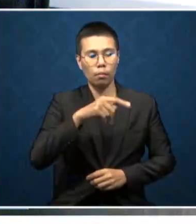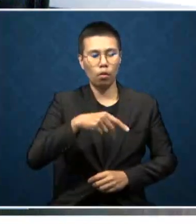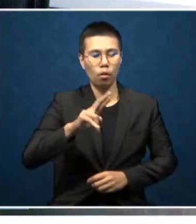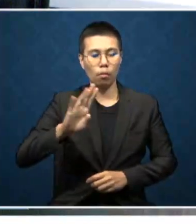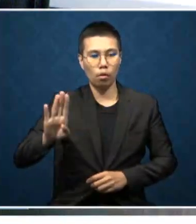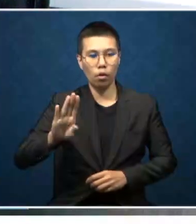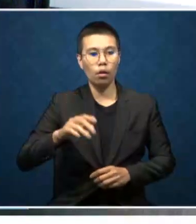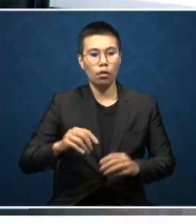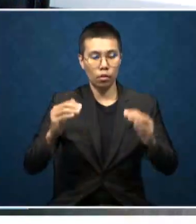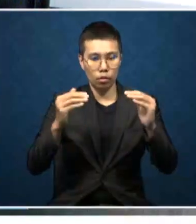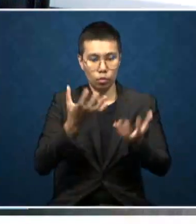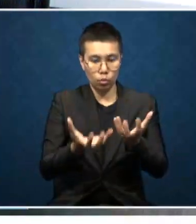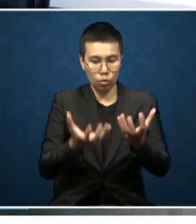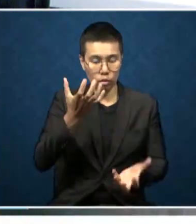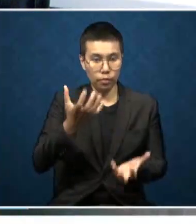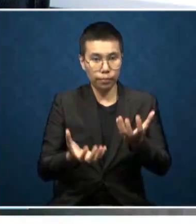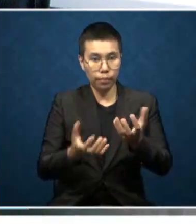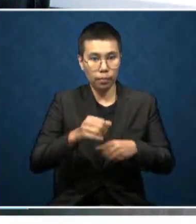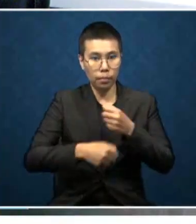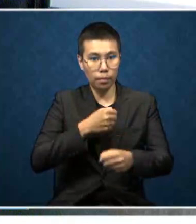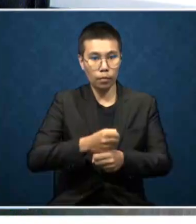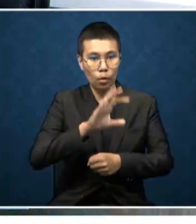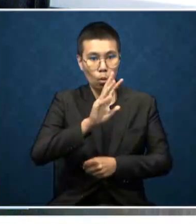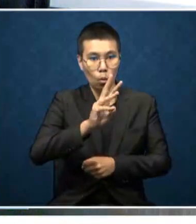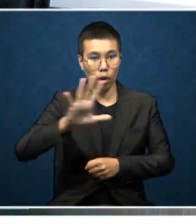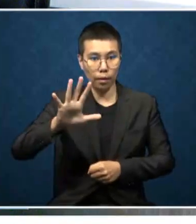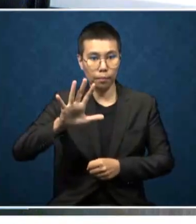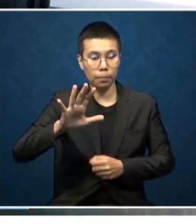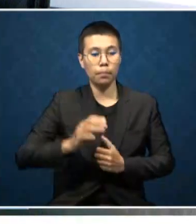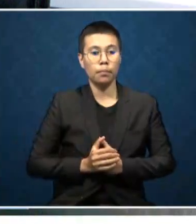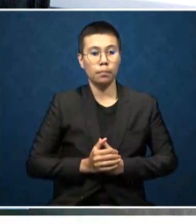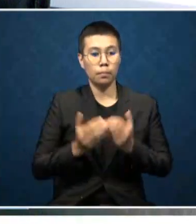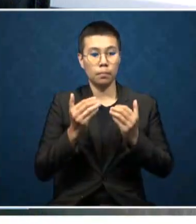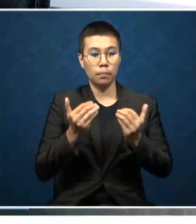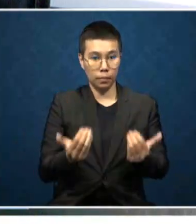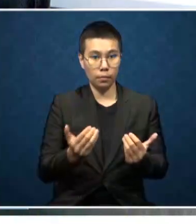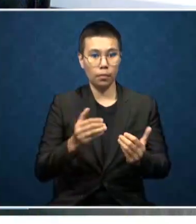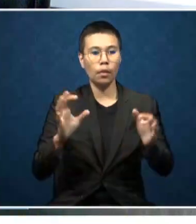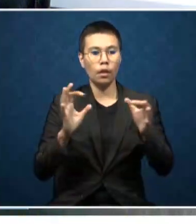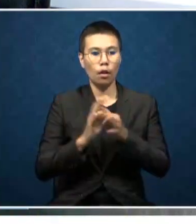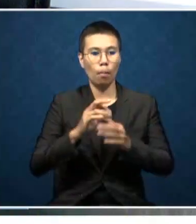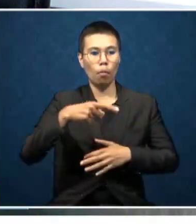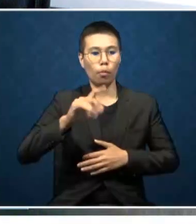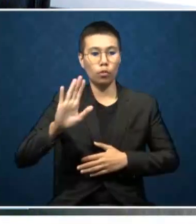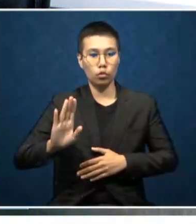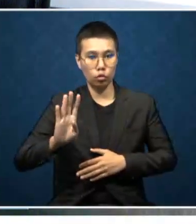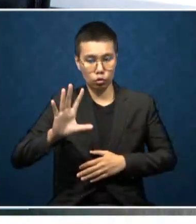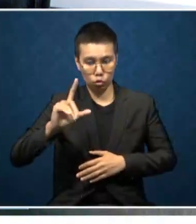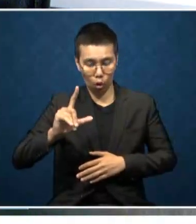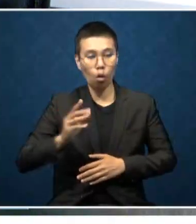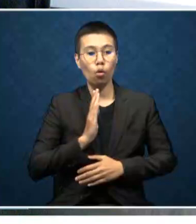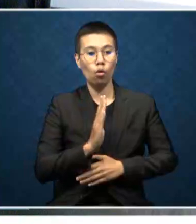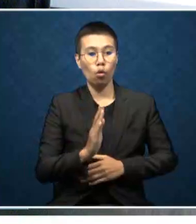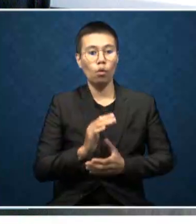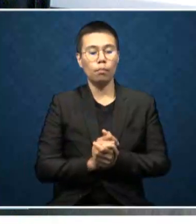กระบวนการยุติธรรมพ.ศ2565เรื่องนี้เกี่ยวข้องกับปปชโดยตรงเพราะในกฎหมาย